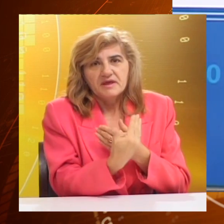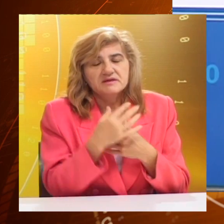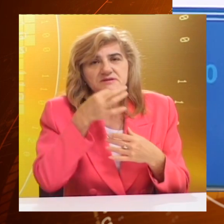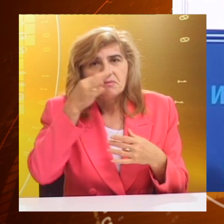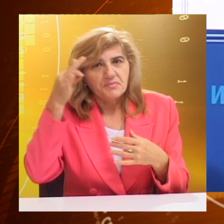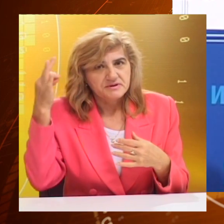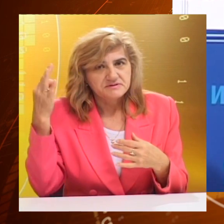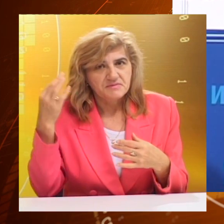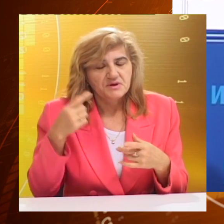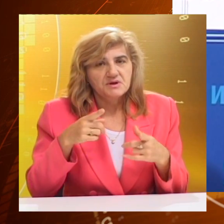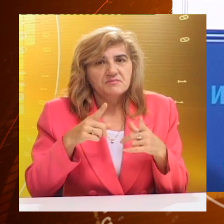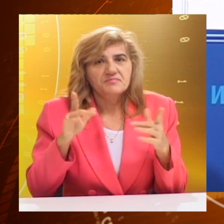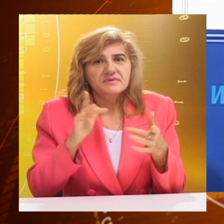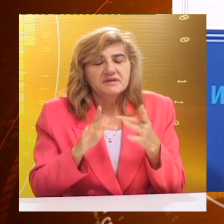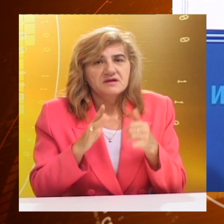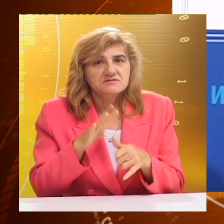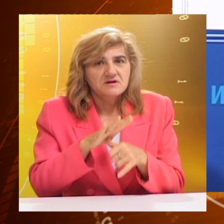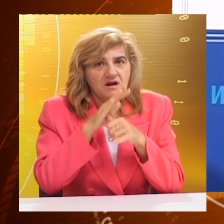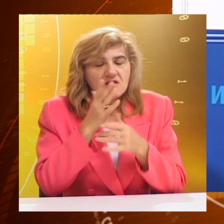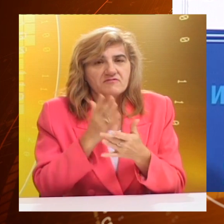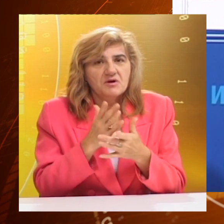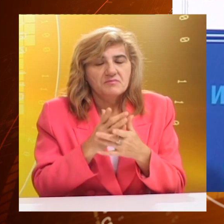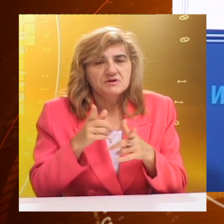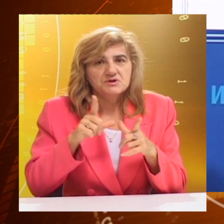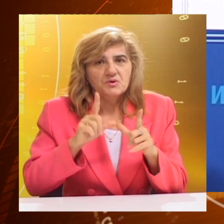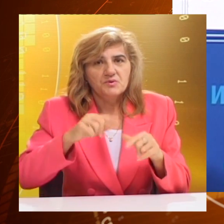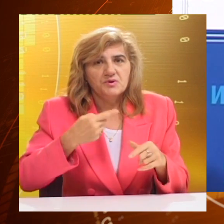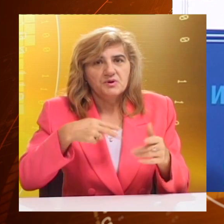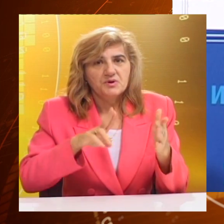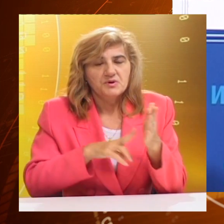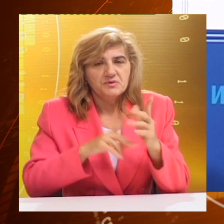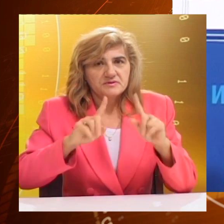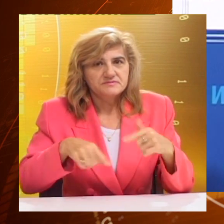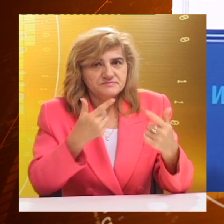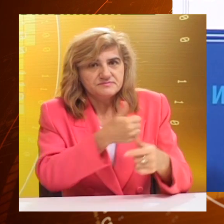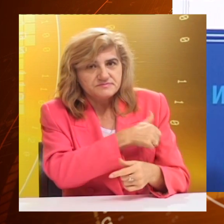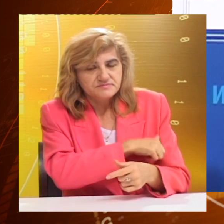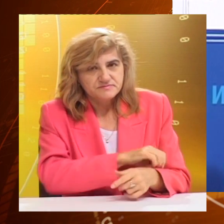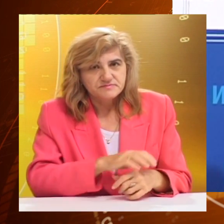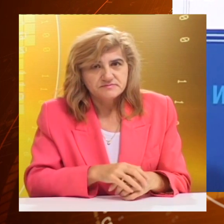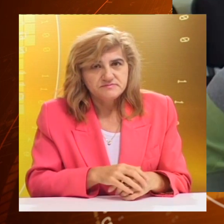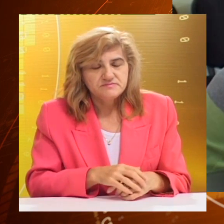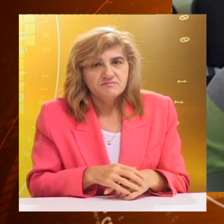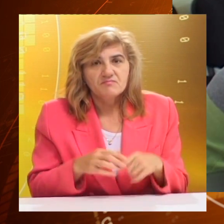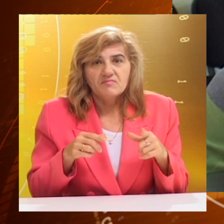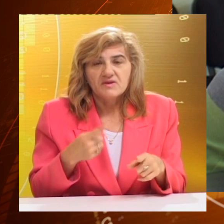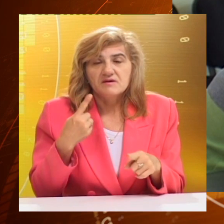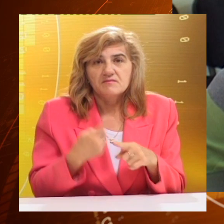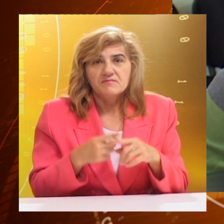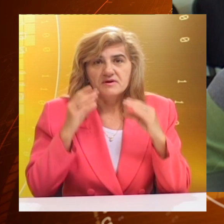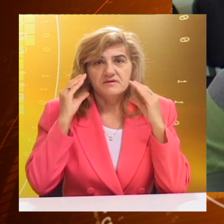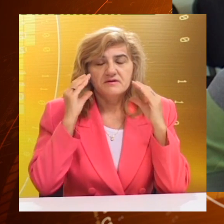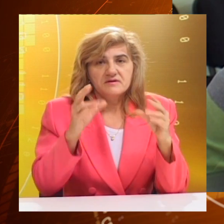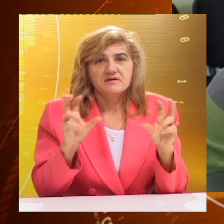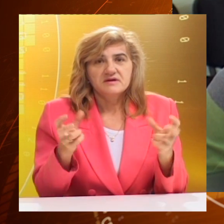i ples. Finale će biti organizovano u junu sljedeće godine u Somboru, jer su deca iz tog grada prošlogodišnji dobitnici. Takmičenje će